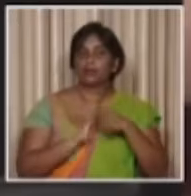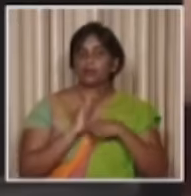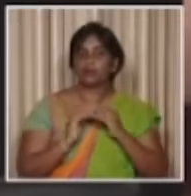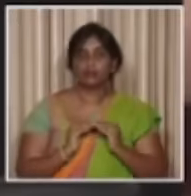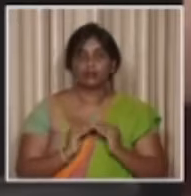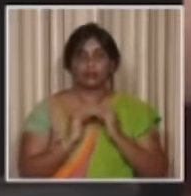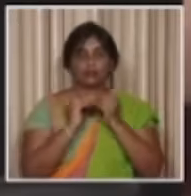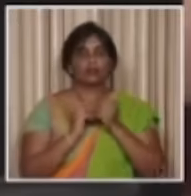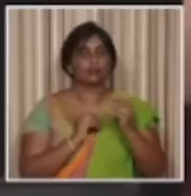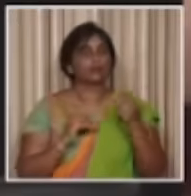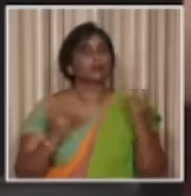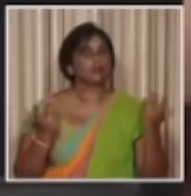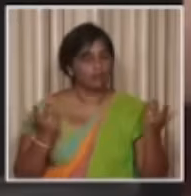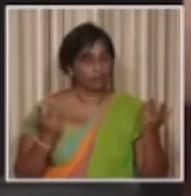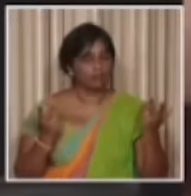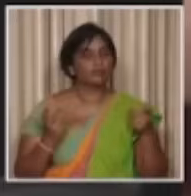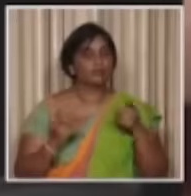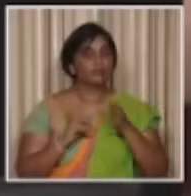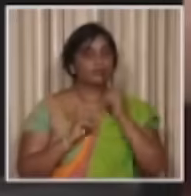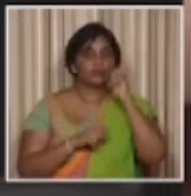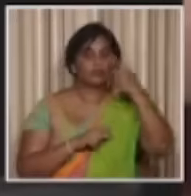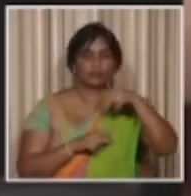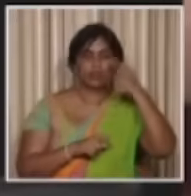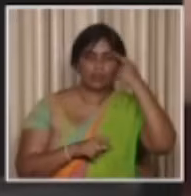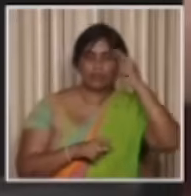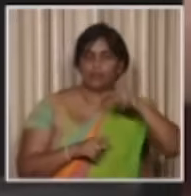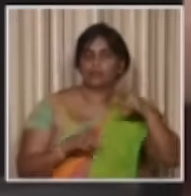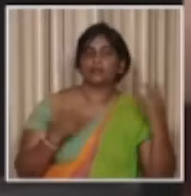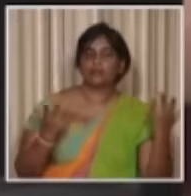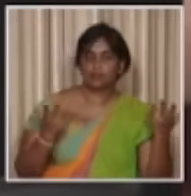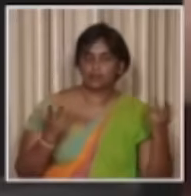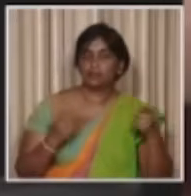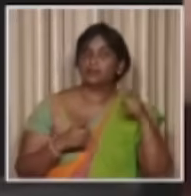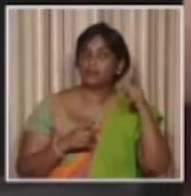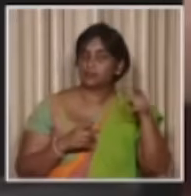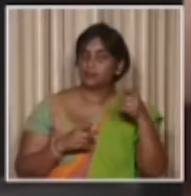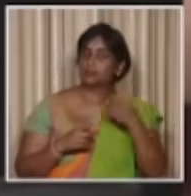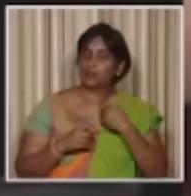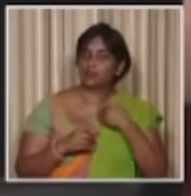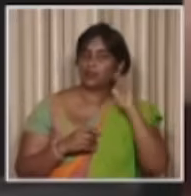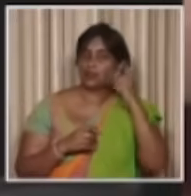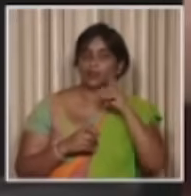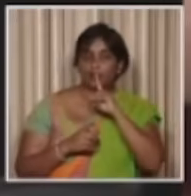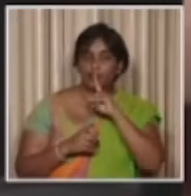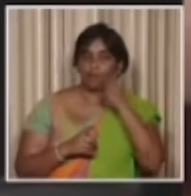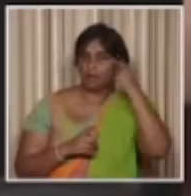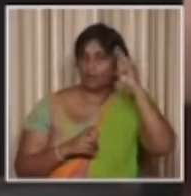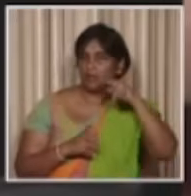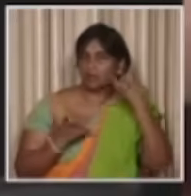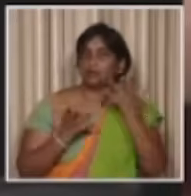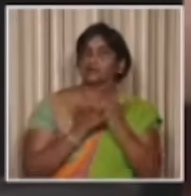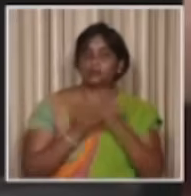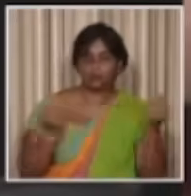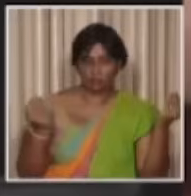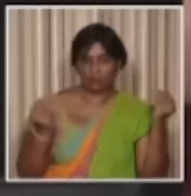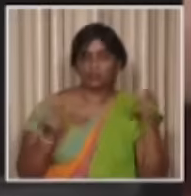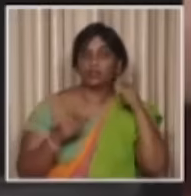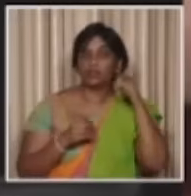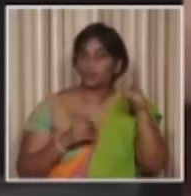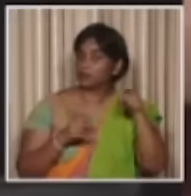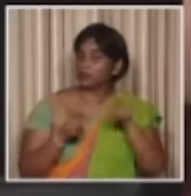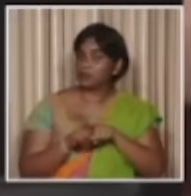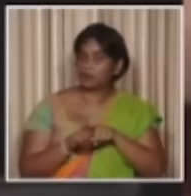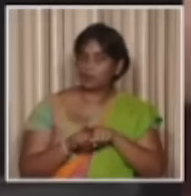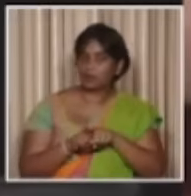සංවර්ධනයට යන්නේ නැහැ කියන එක ජනතාවගේ අවිශ්වාසයක් තියෙනවා. ඉතින් මම විශේෂයෙන්ම කියනවා මේ අවිශ්වාසය නැති කරන්න ඕනේ. ඒ